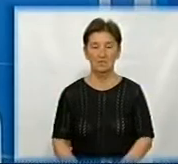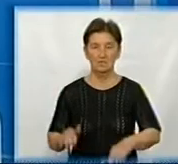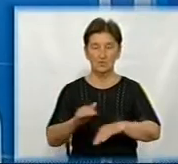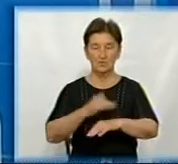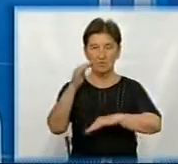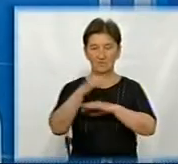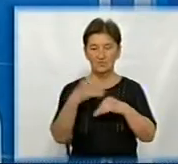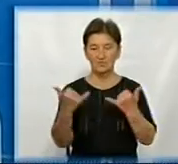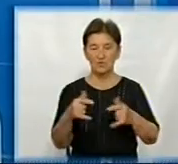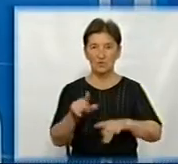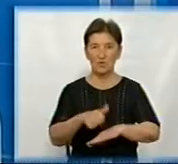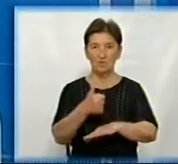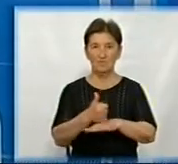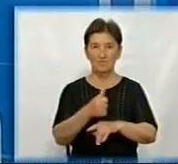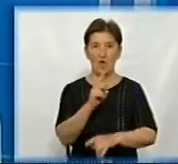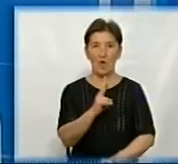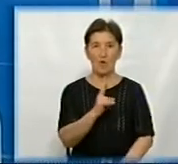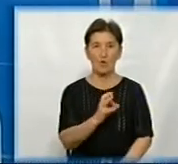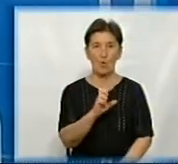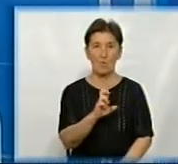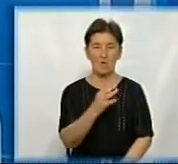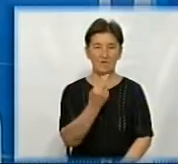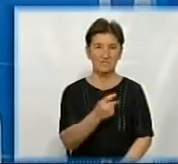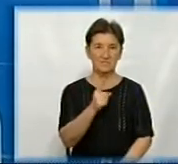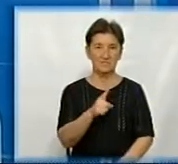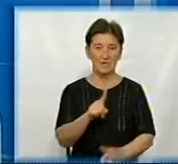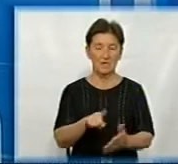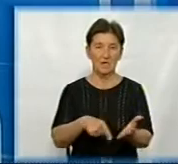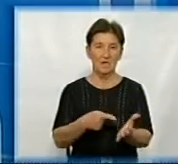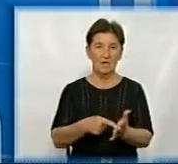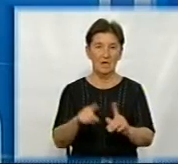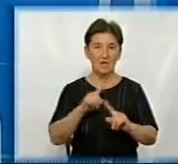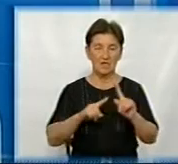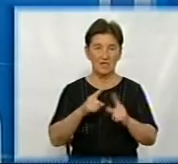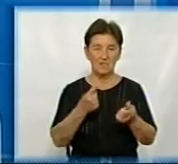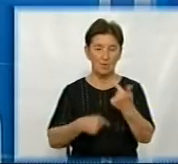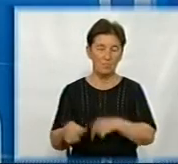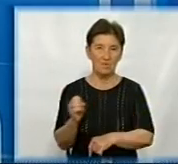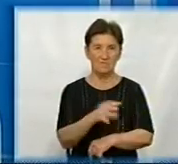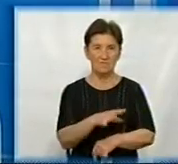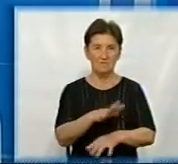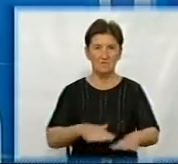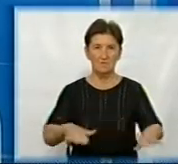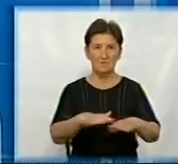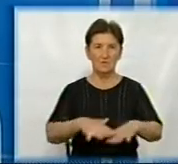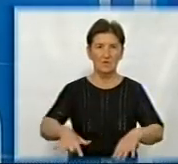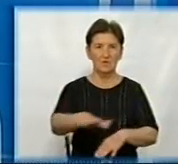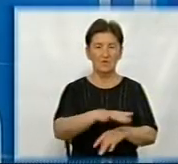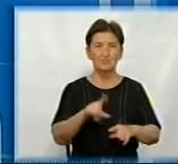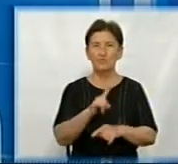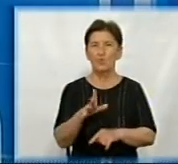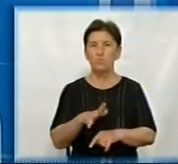Добрий вечір. Сьогодні головне в ефірі. Я Дмитро Кобець. Кропивницька міська рада повернула у власність міста цілісний майновий комплекс, що